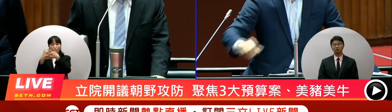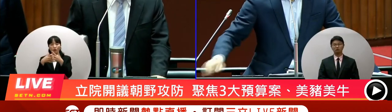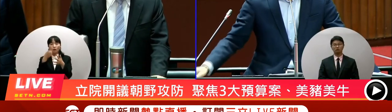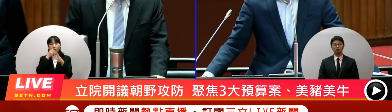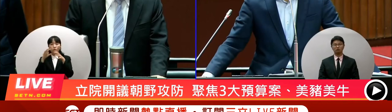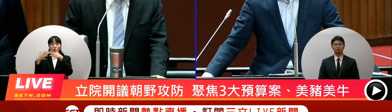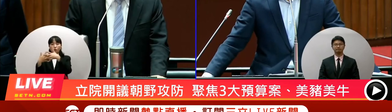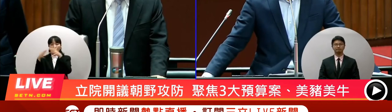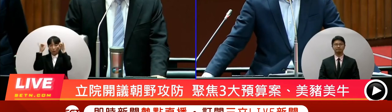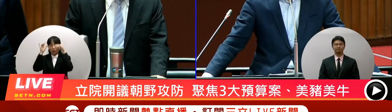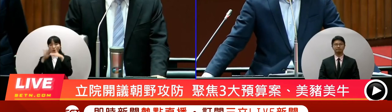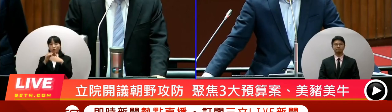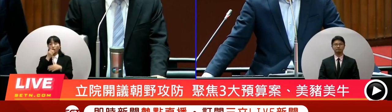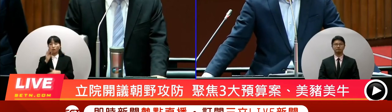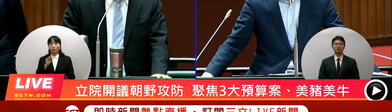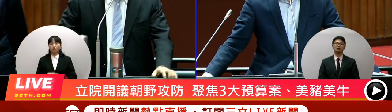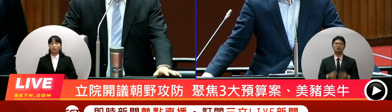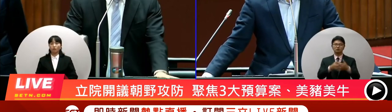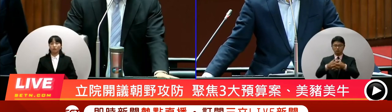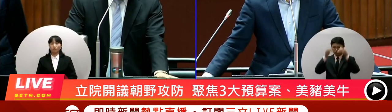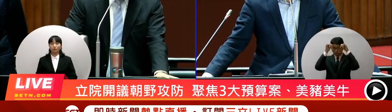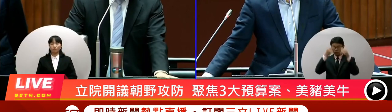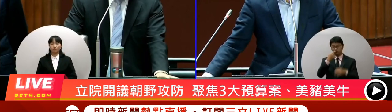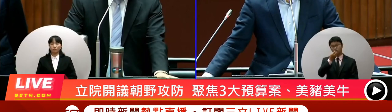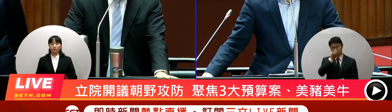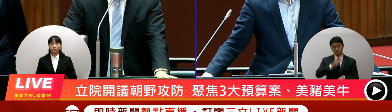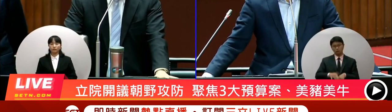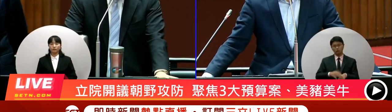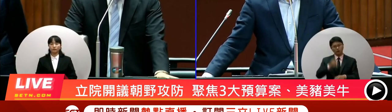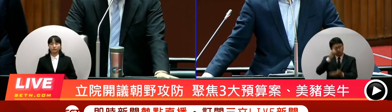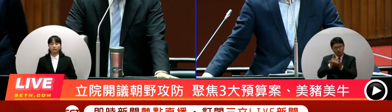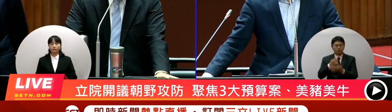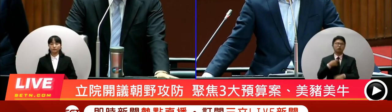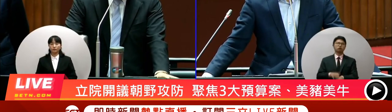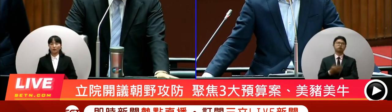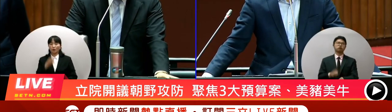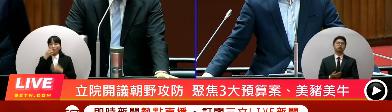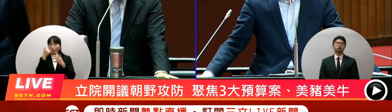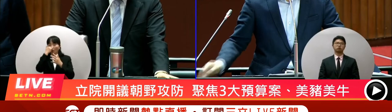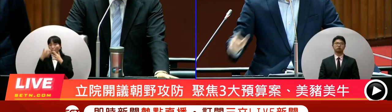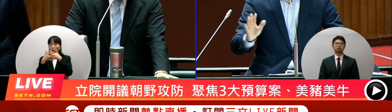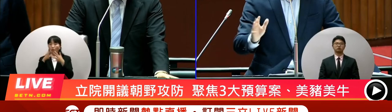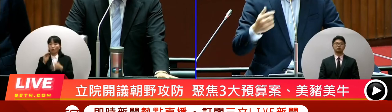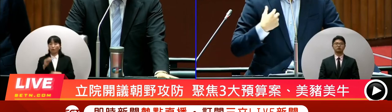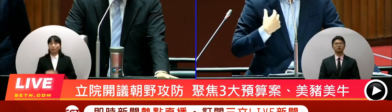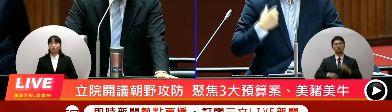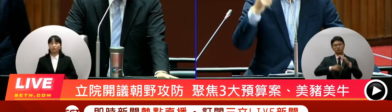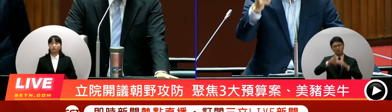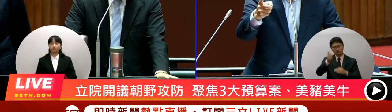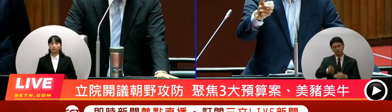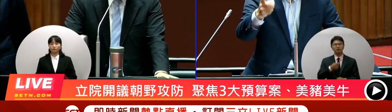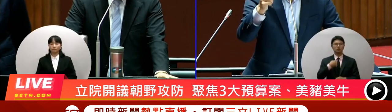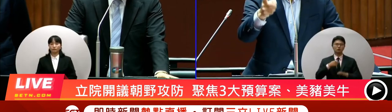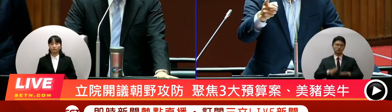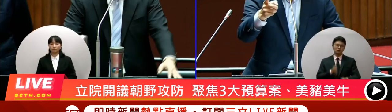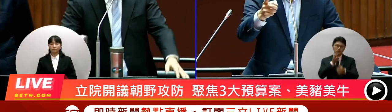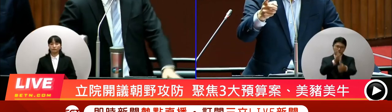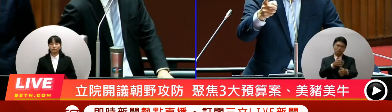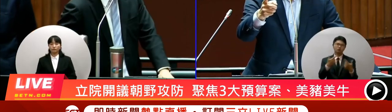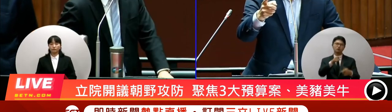吗？ 我吃美国牛肉，我不会每天吃。 你有吃美国猪吗？ 院长，我现在来咨询你，我